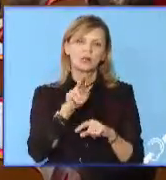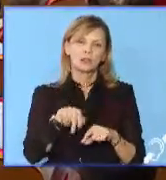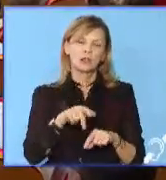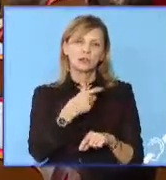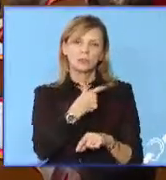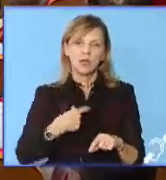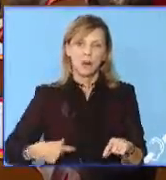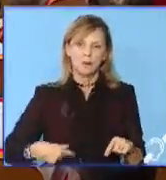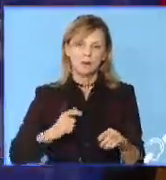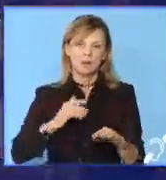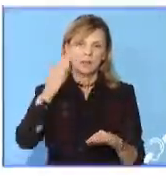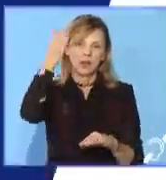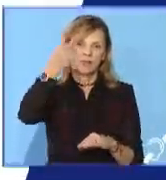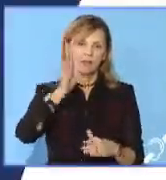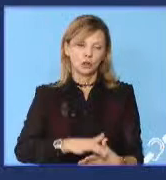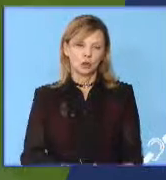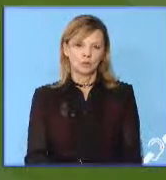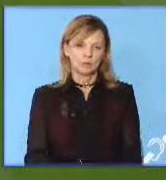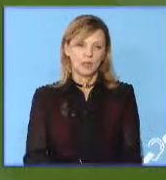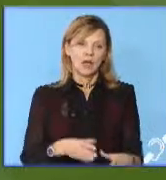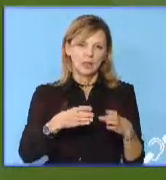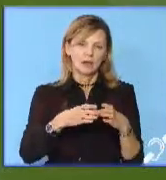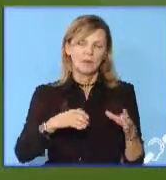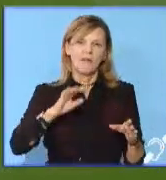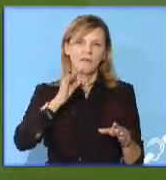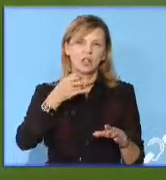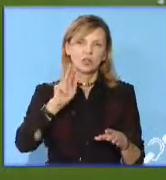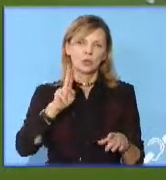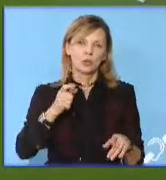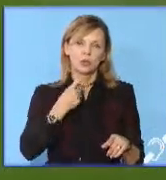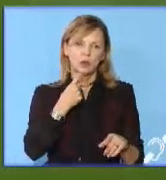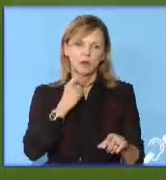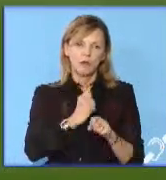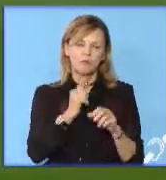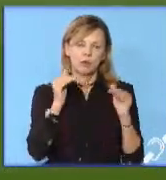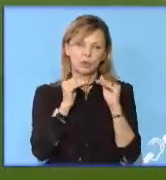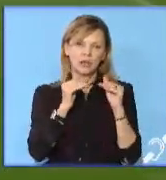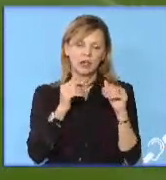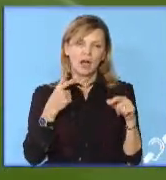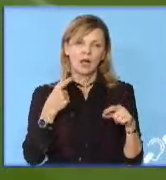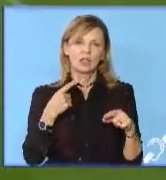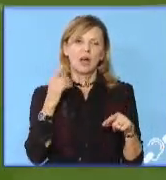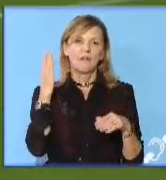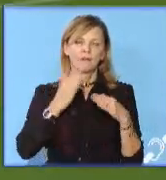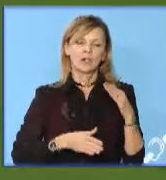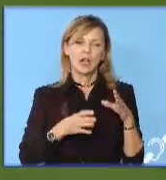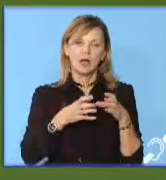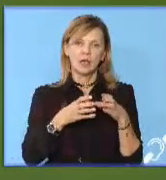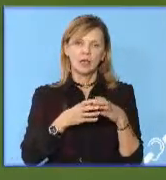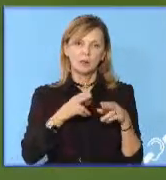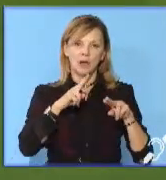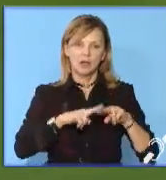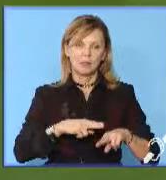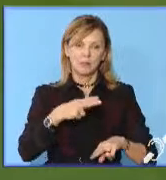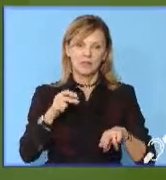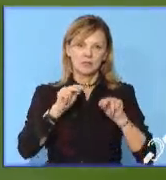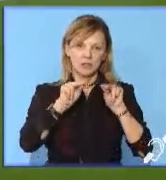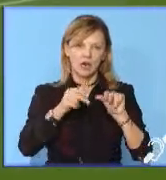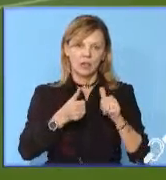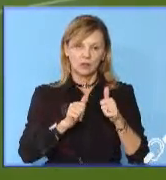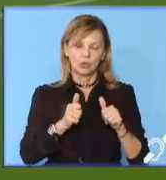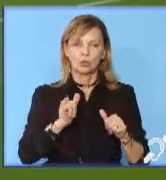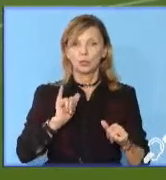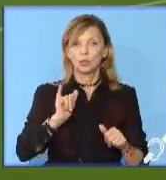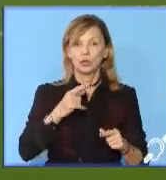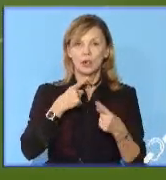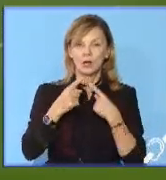al municipiului. FCU Craiova a făcut egal în bănie cu Hermannstadt. La finalul partidei, echipa a rămas fără antrenor. Cu cine